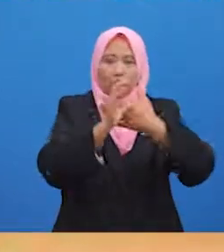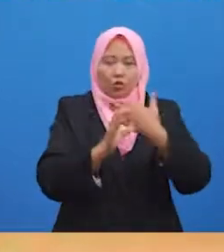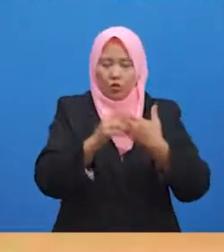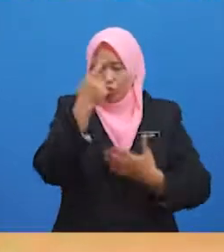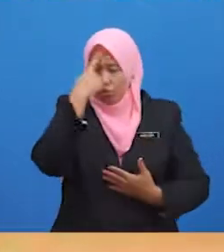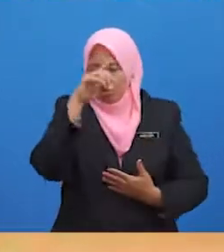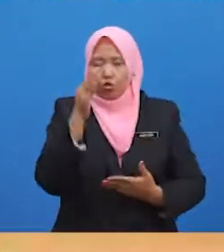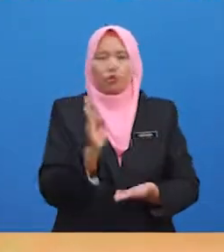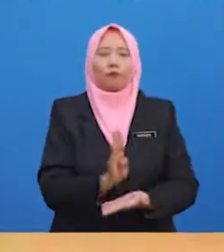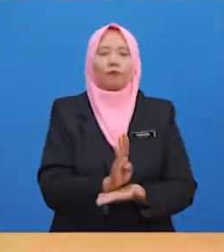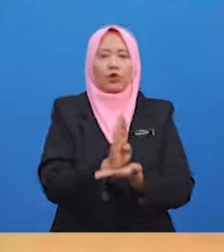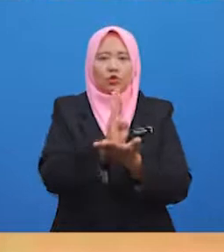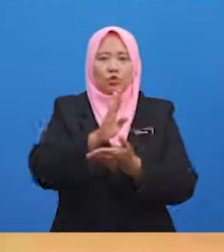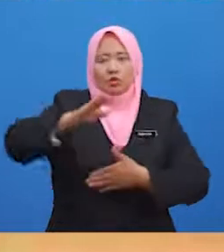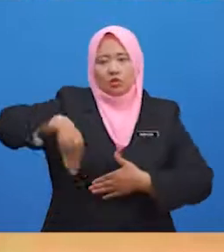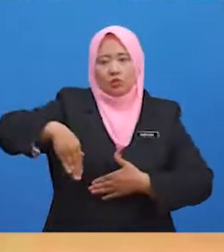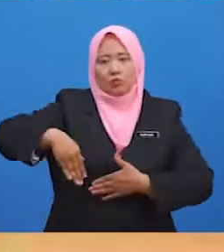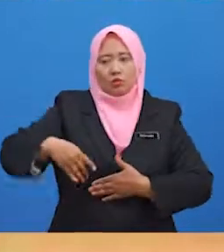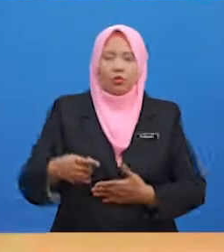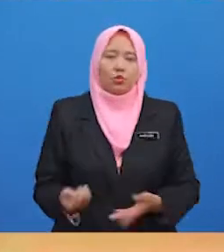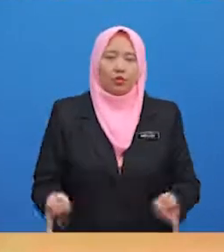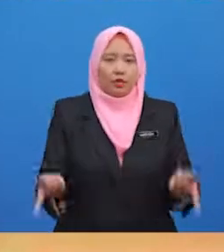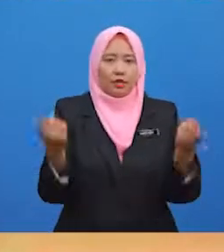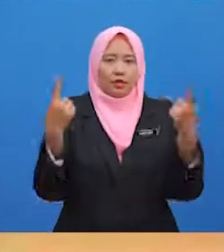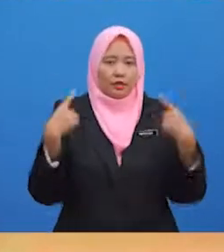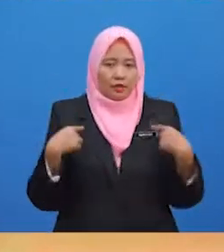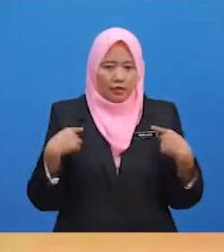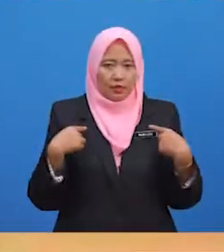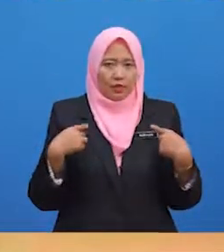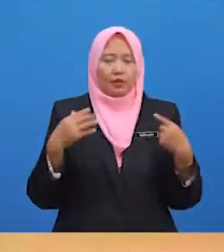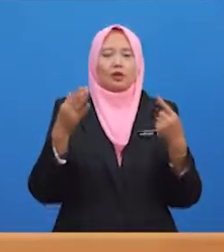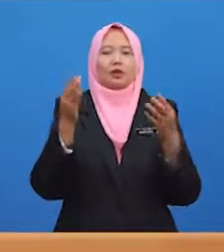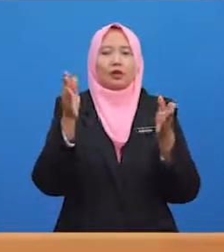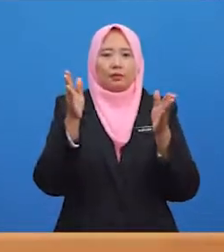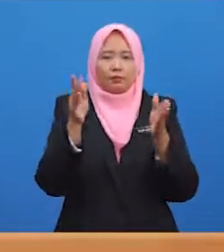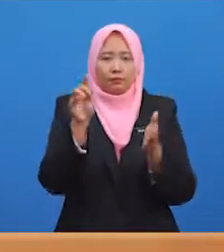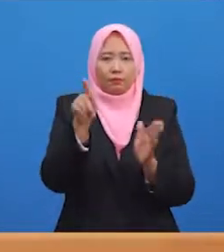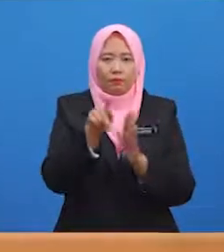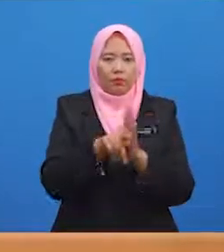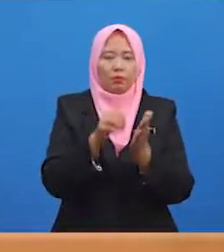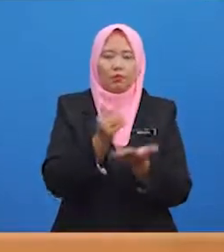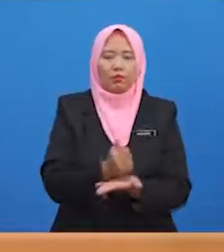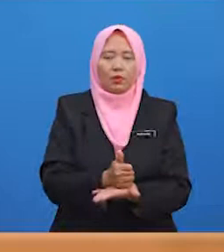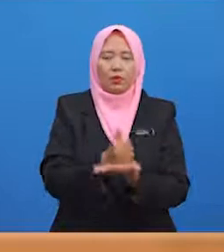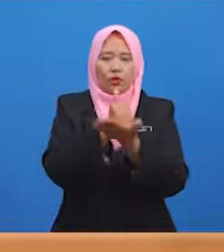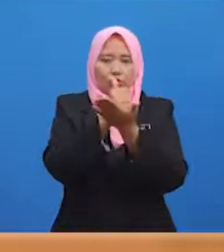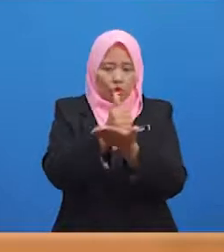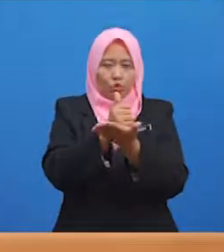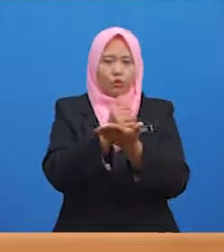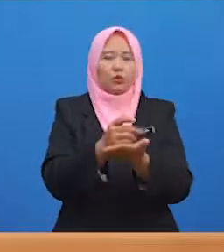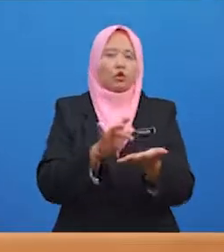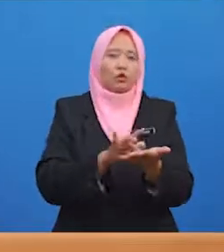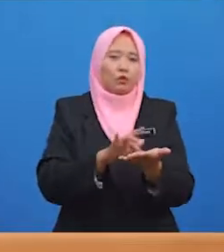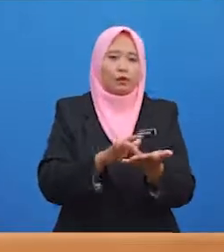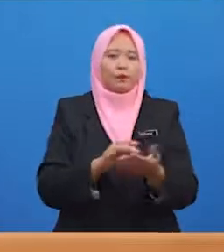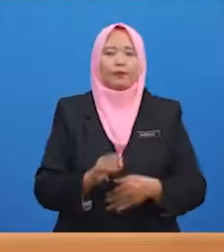sebelum menunggu ketibaan pegawai atau pembantu perubatan. Kaedah tinjauan awal penilaian